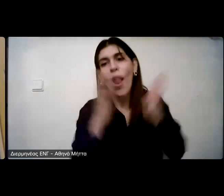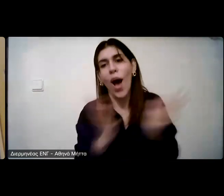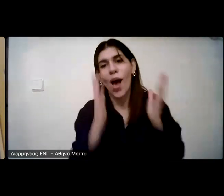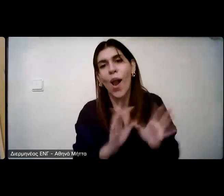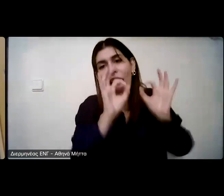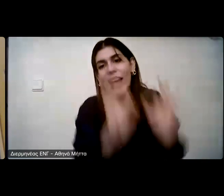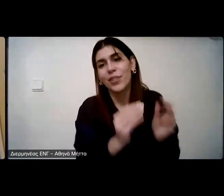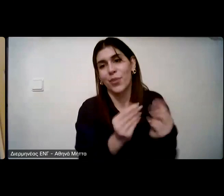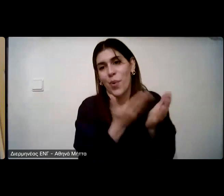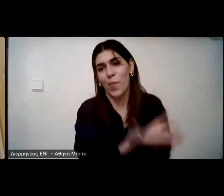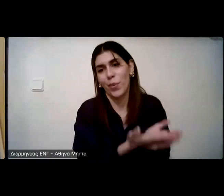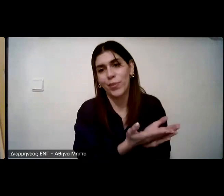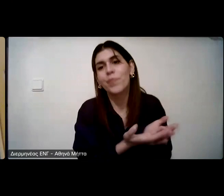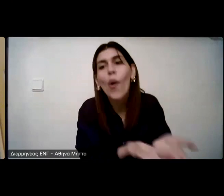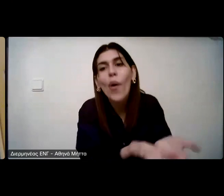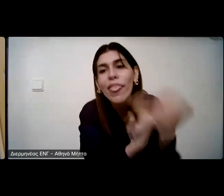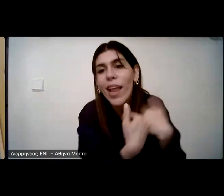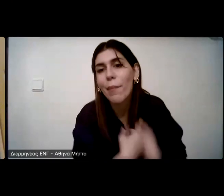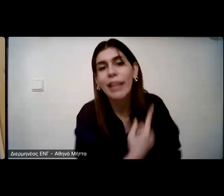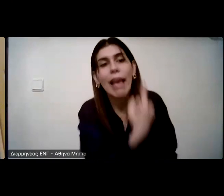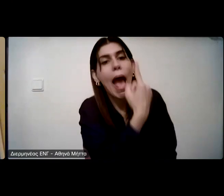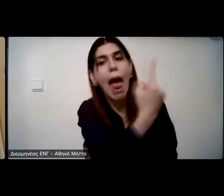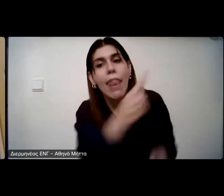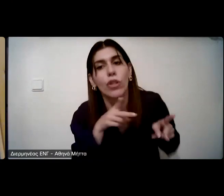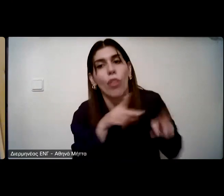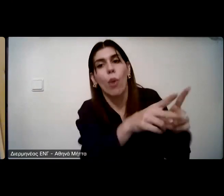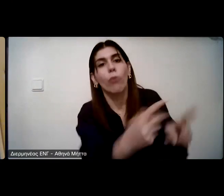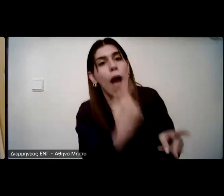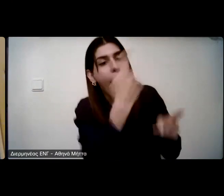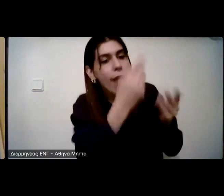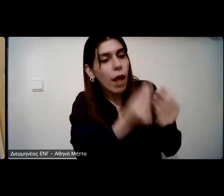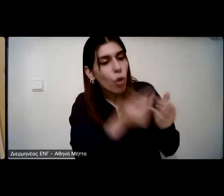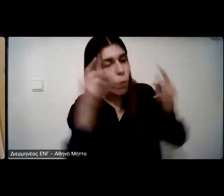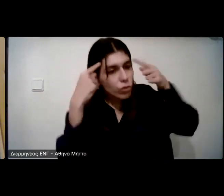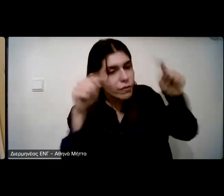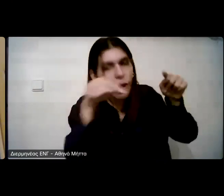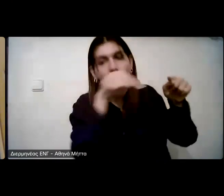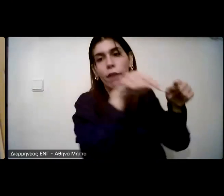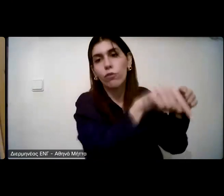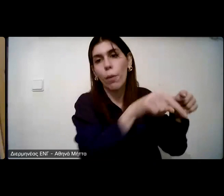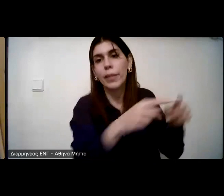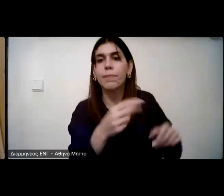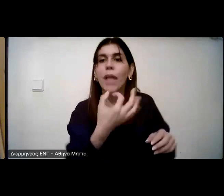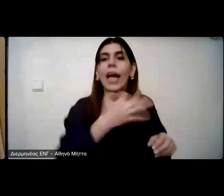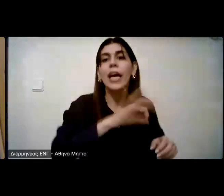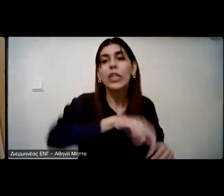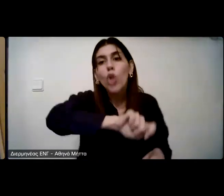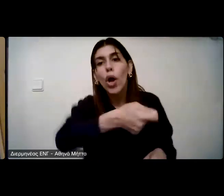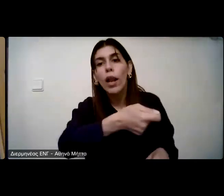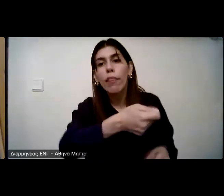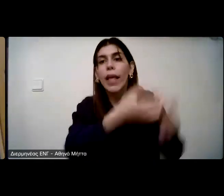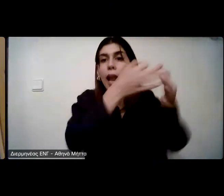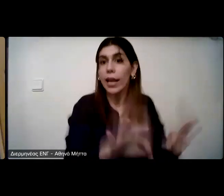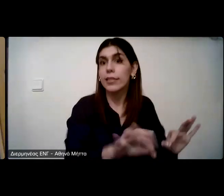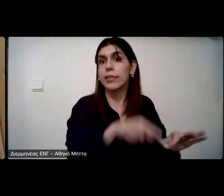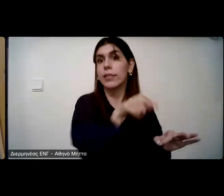δεν υπάρχει μία οδός, ένα χρυσό κλειδί που θα μας βγάλει από το πάρα